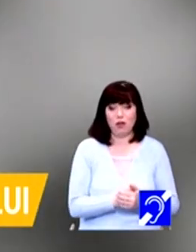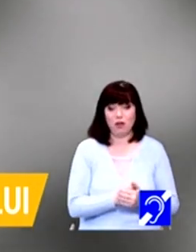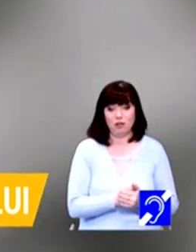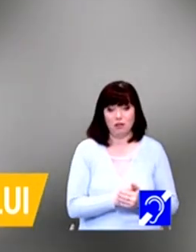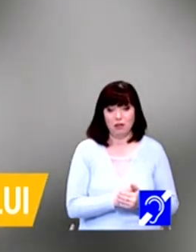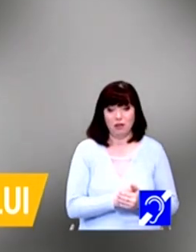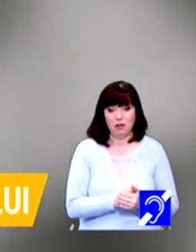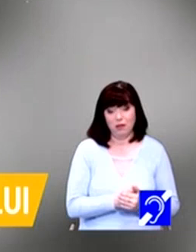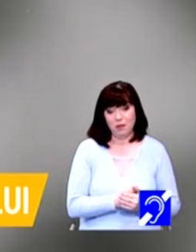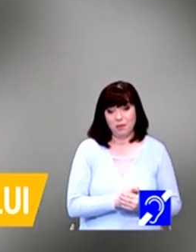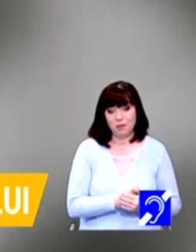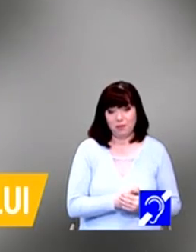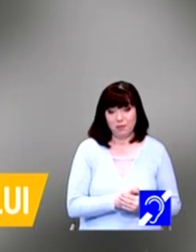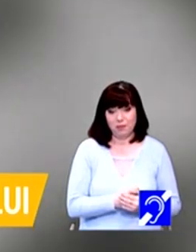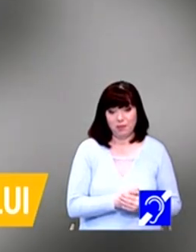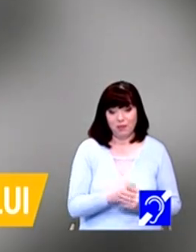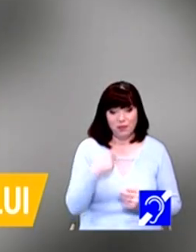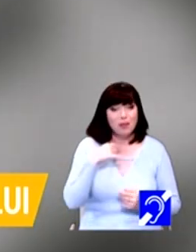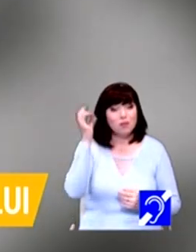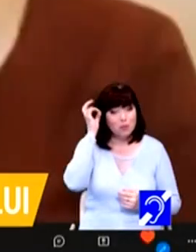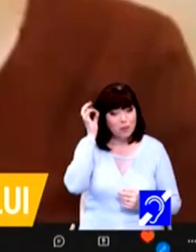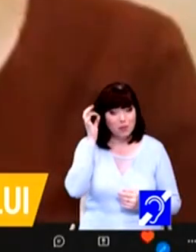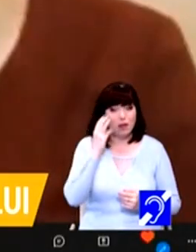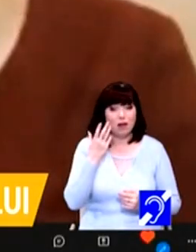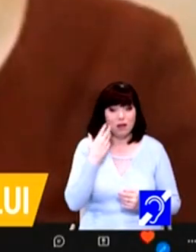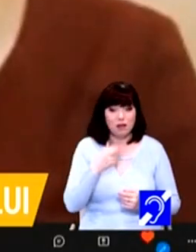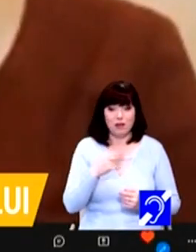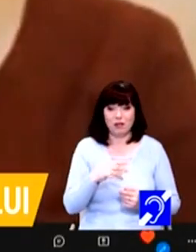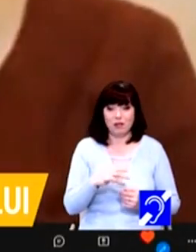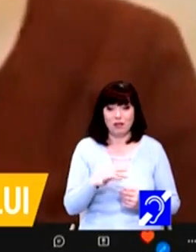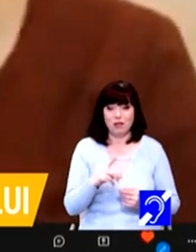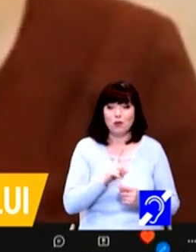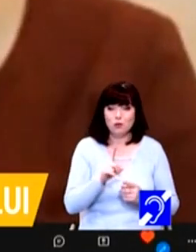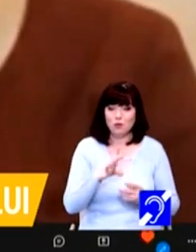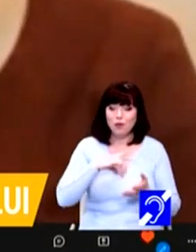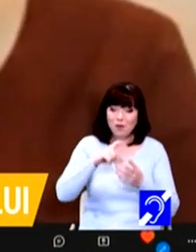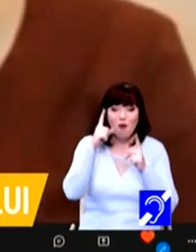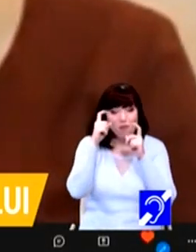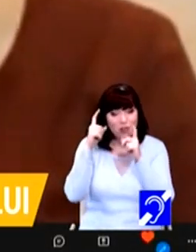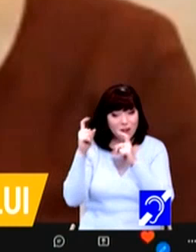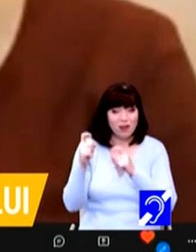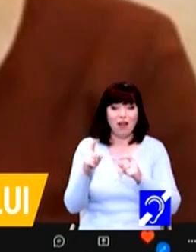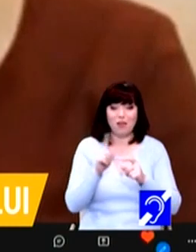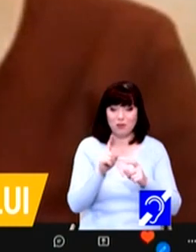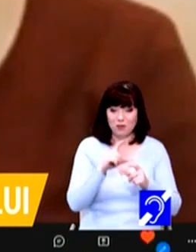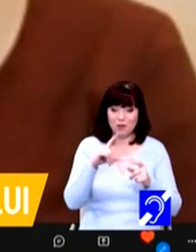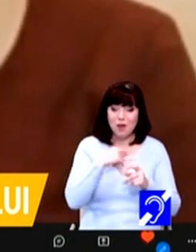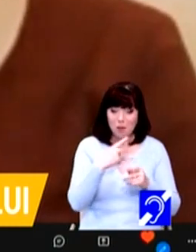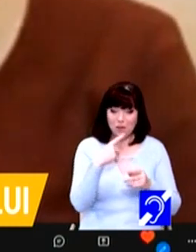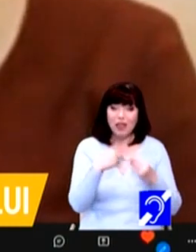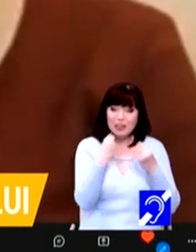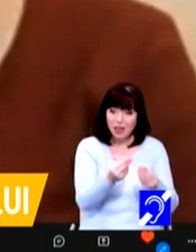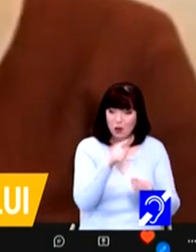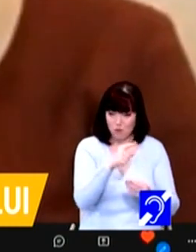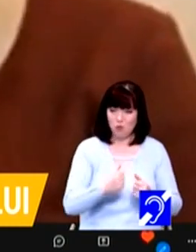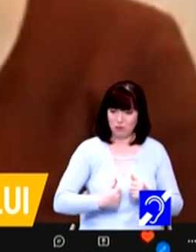Am avut momente când am pus pe toate mădaile poze cu ea ca să-i dă curaj, ca să-i fie